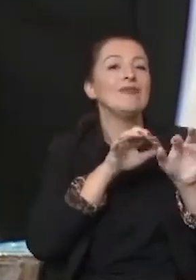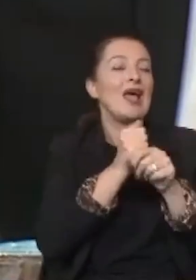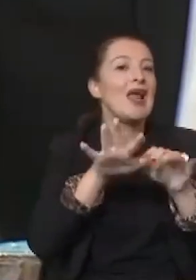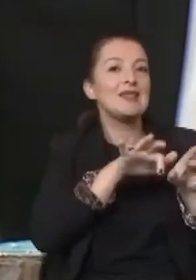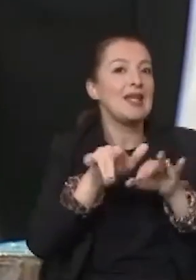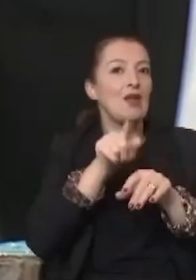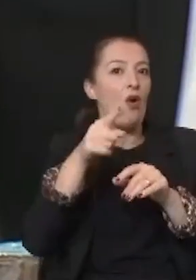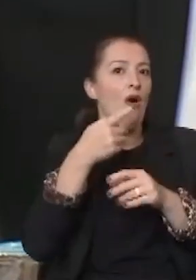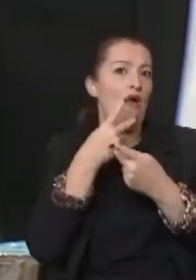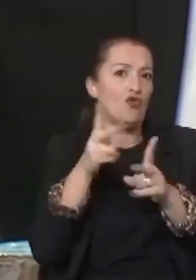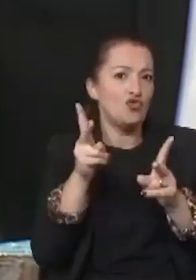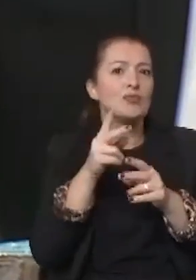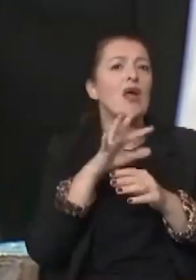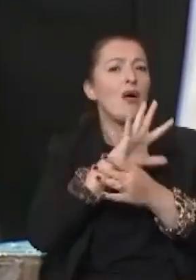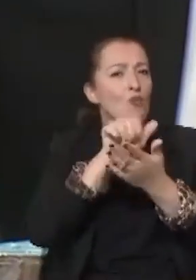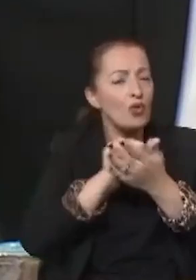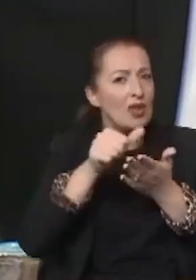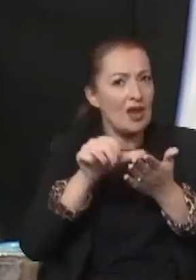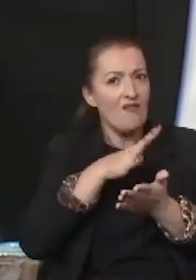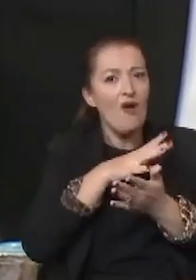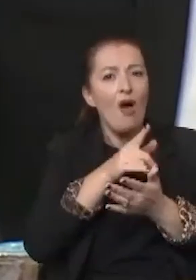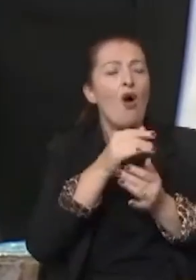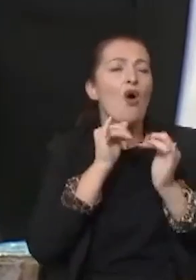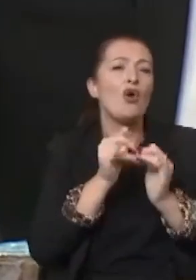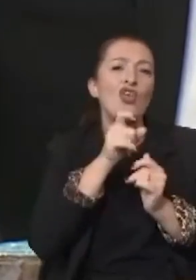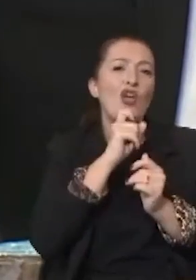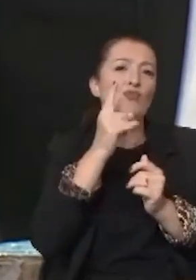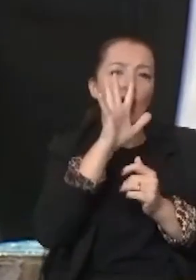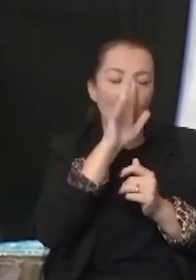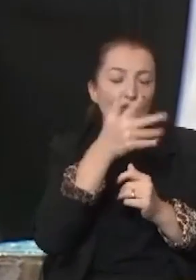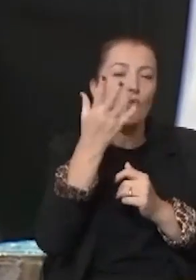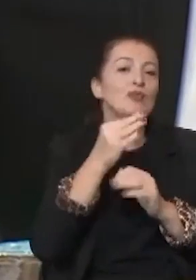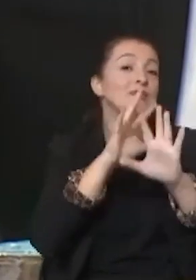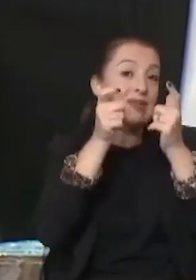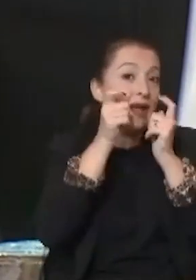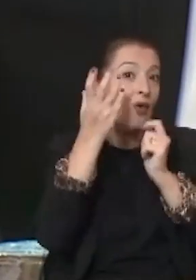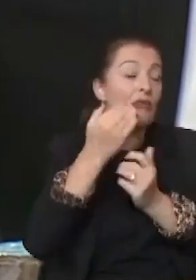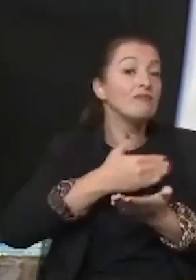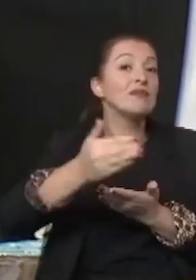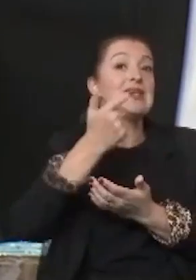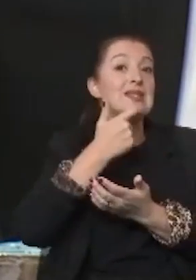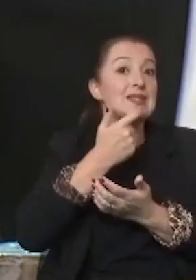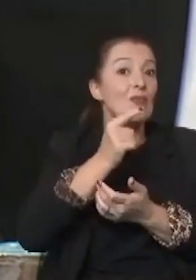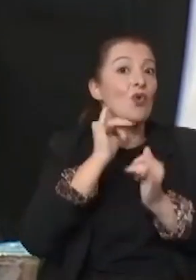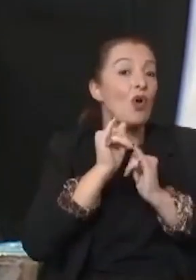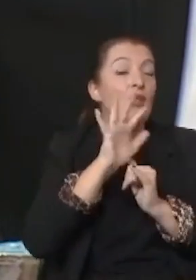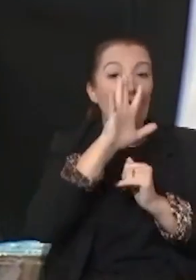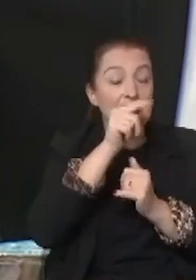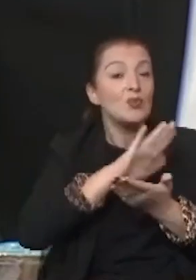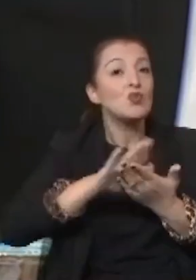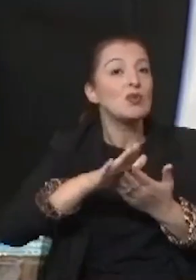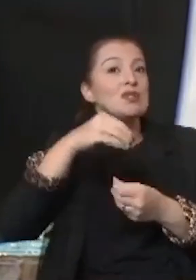bütün tarihler elbette ki var. Bu da kötü yanlış bir alışkanlık olmuş. Buna da dikkat ederiz önümüzdeki sene. Bu kötü alışkanlığında giderilmesi